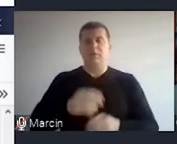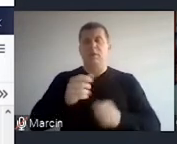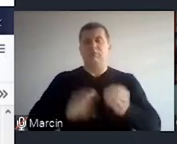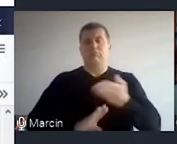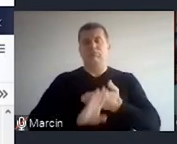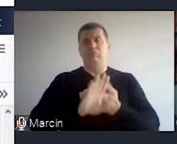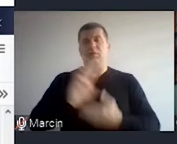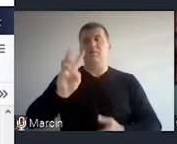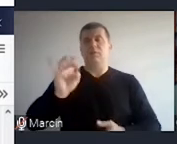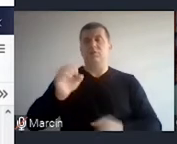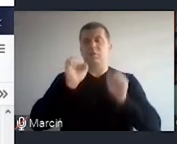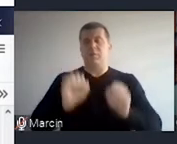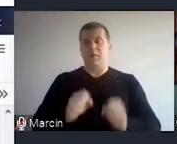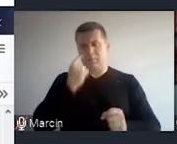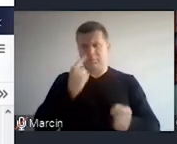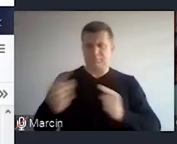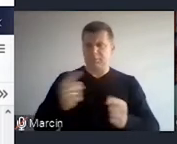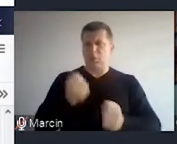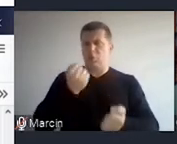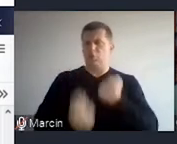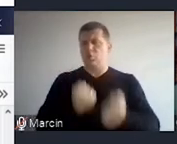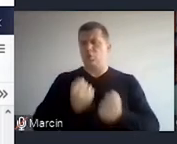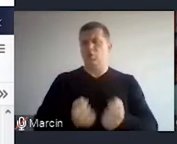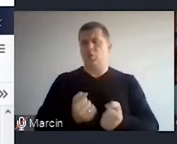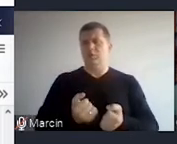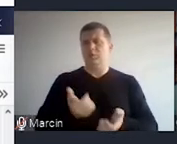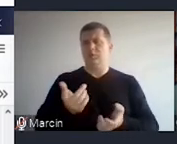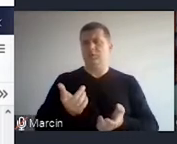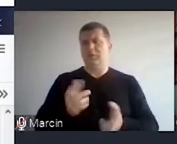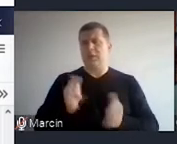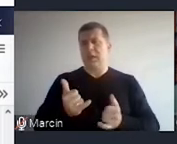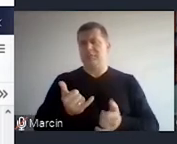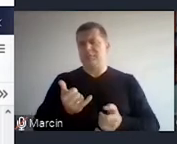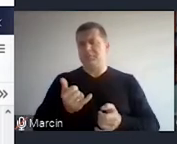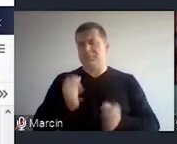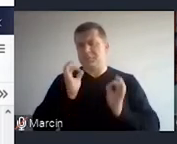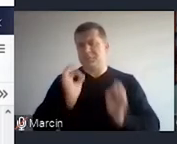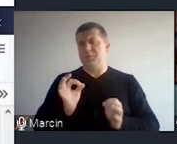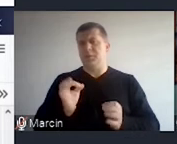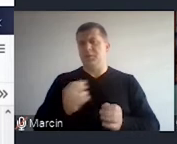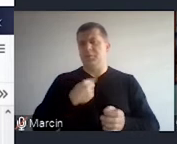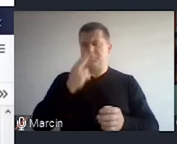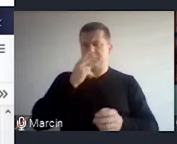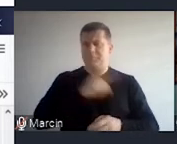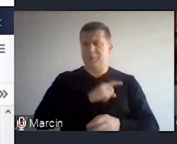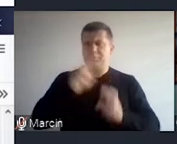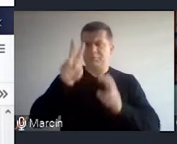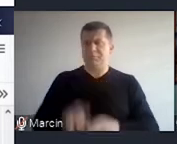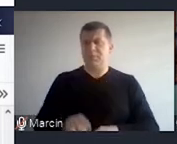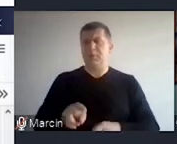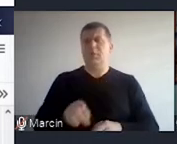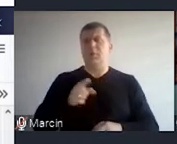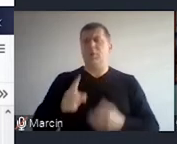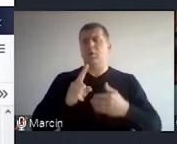bankowym, to będzie powodować pewne trudności związane z tym, żeby to jakoś sensem opanować